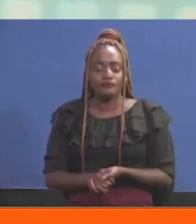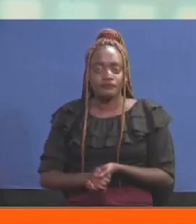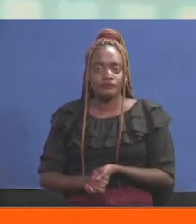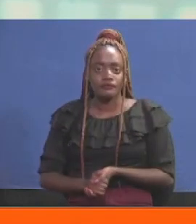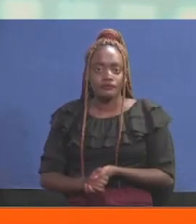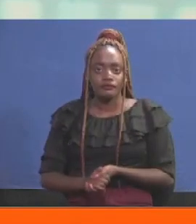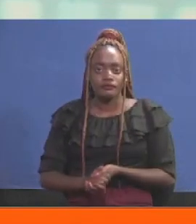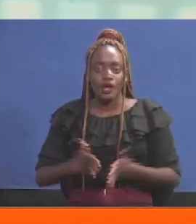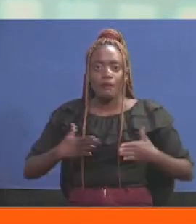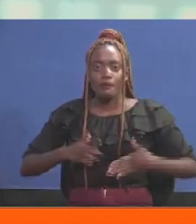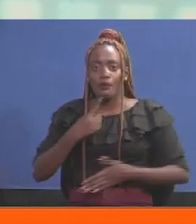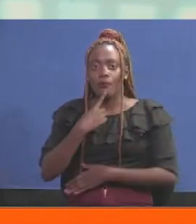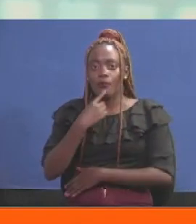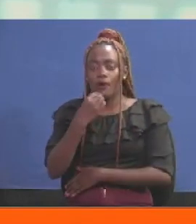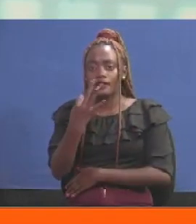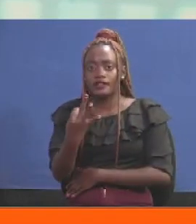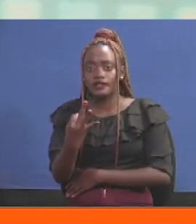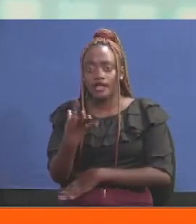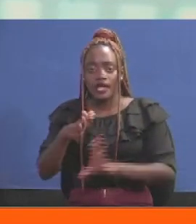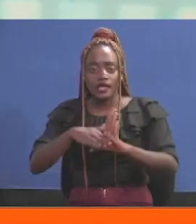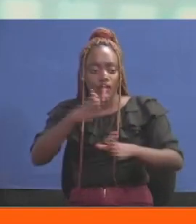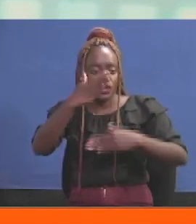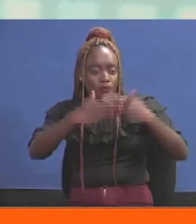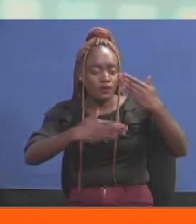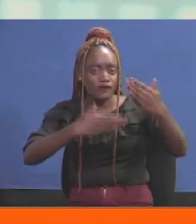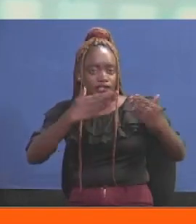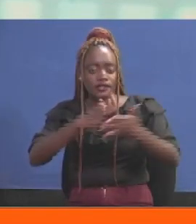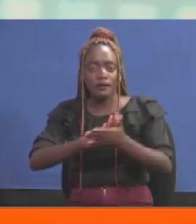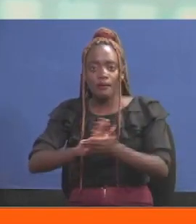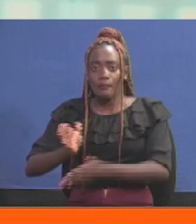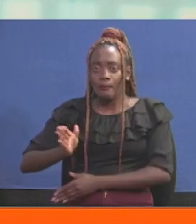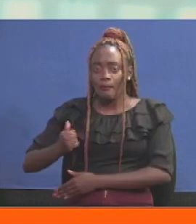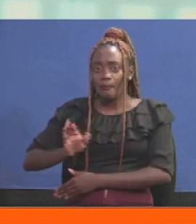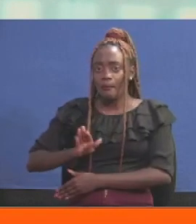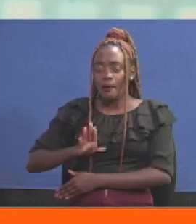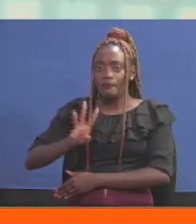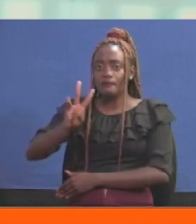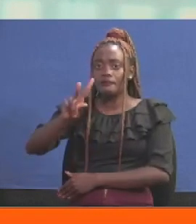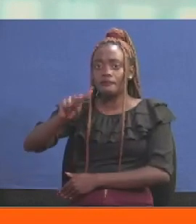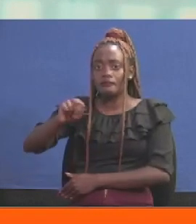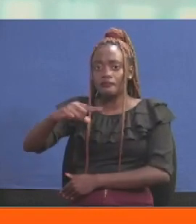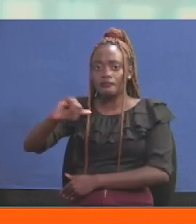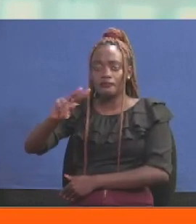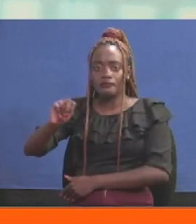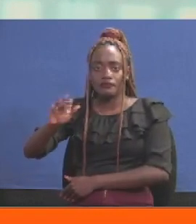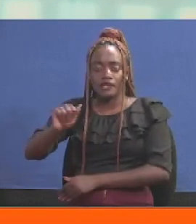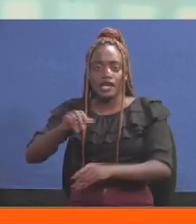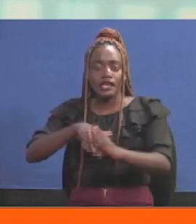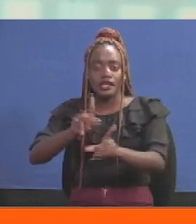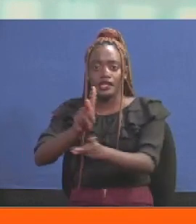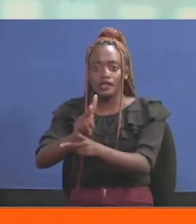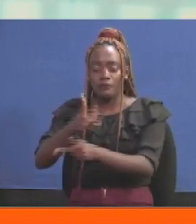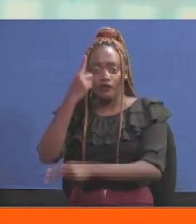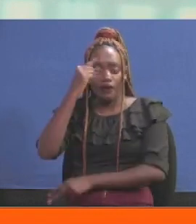Na zaidi ya waathiriwa 130 wa upanuzi wa chuo kikuu cha Mama Ngina wamepata mafunzo kuhusu uwekezaji, urithi